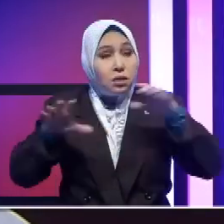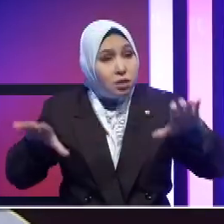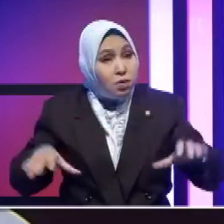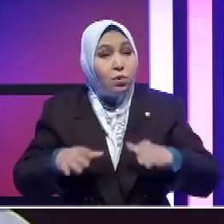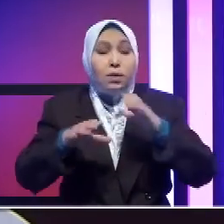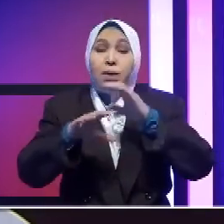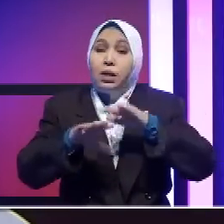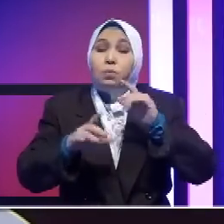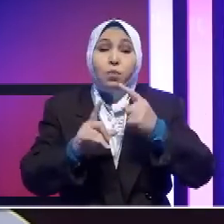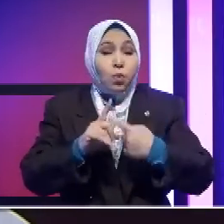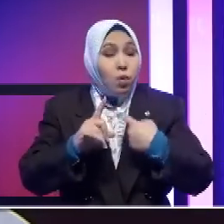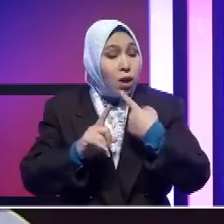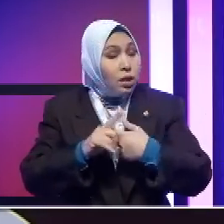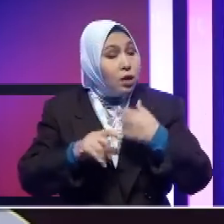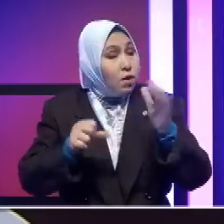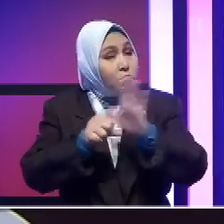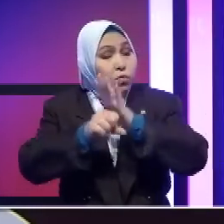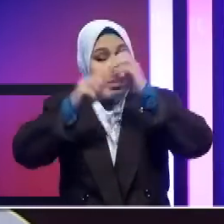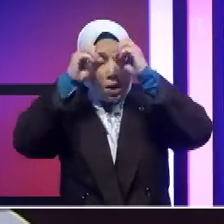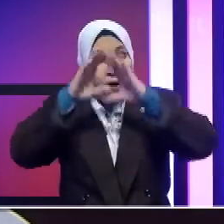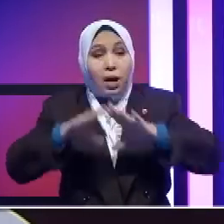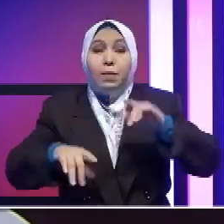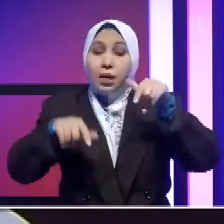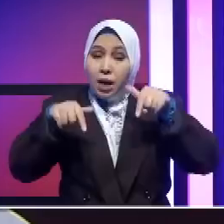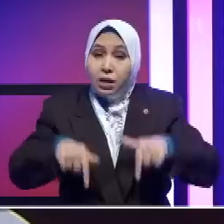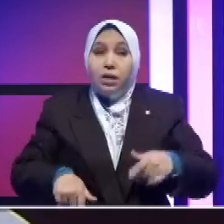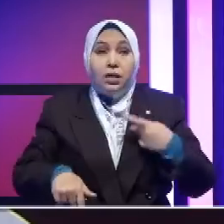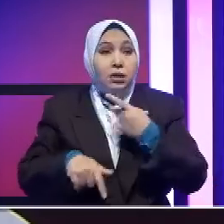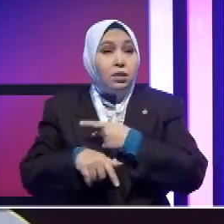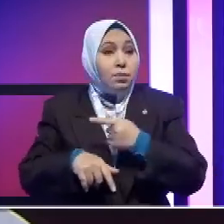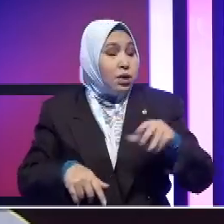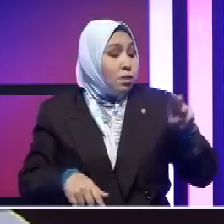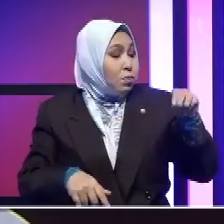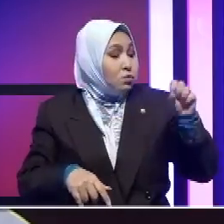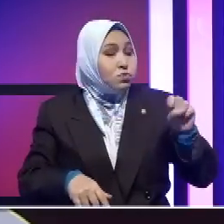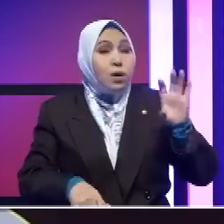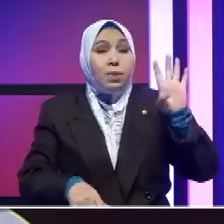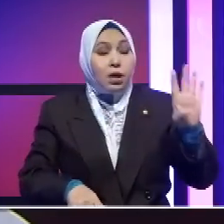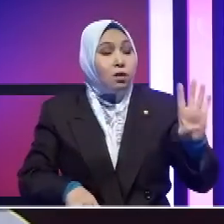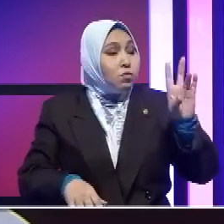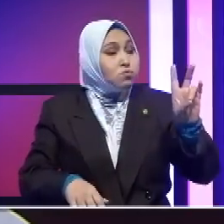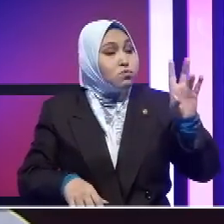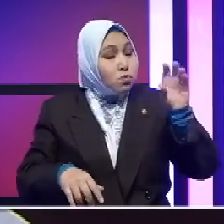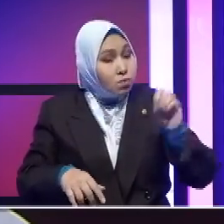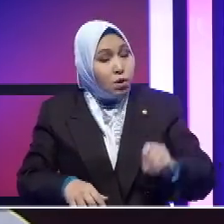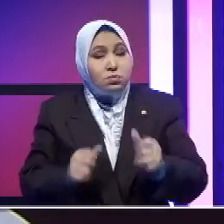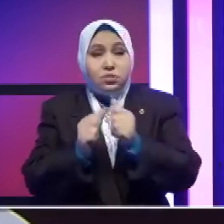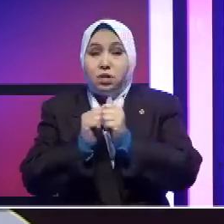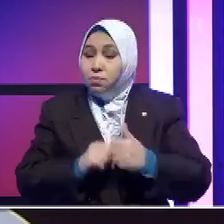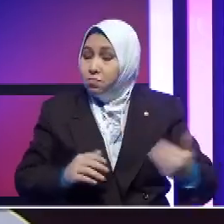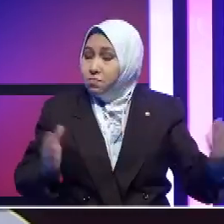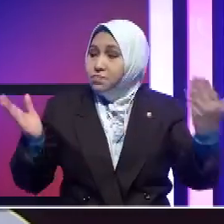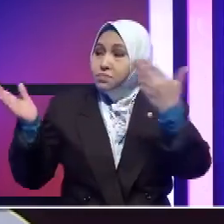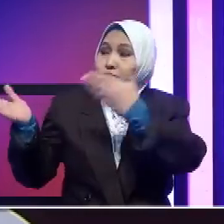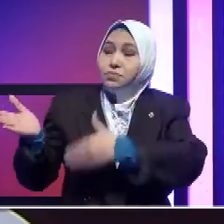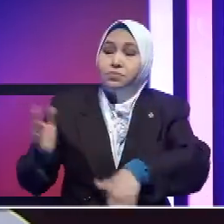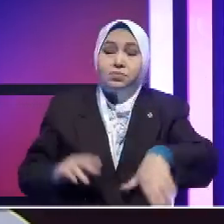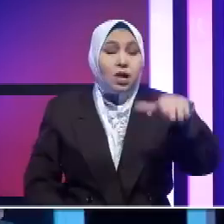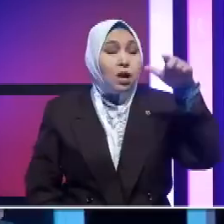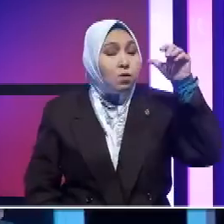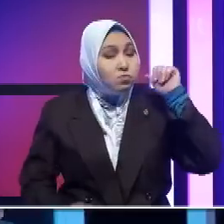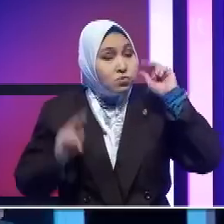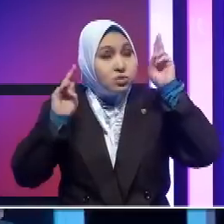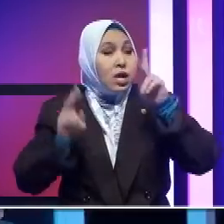pada bulan penuh barakah ini. Dan pada hari ini kita berada pada halaman 470 bersama Al-Fadil Ustaz Tirmizi Ali. Apa khabar